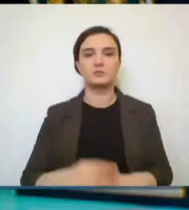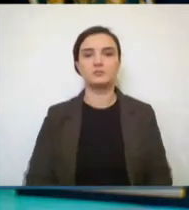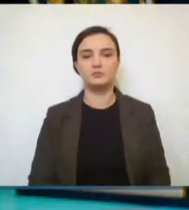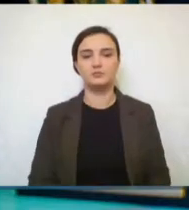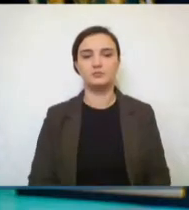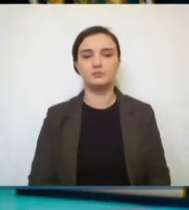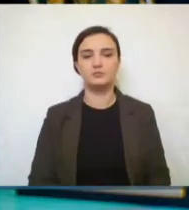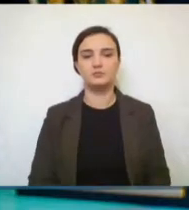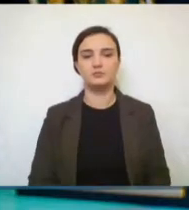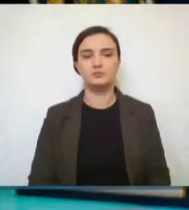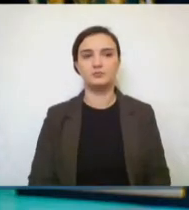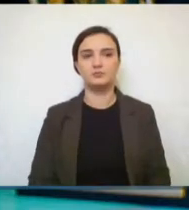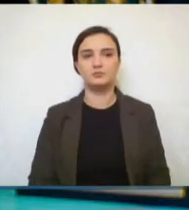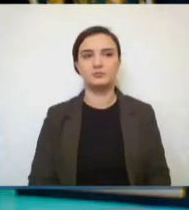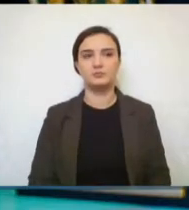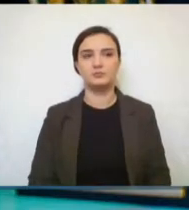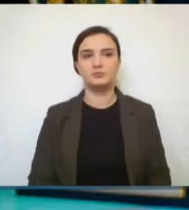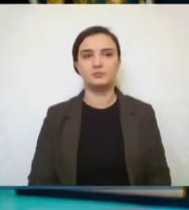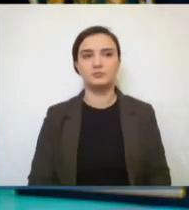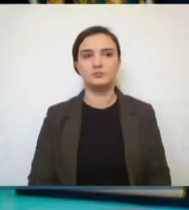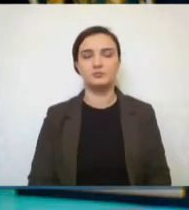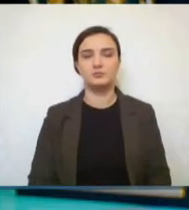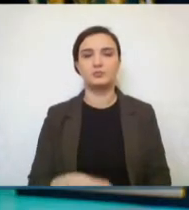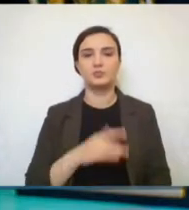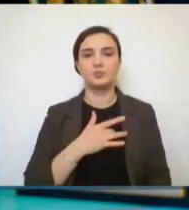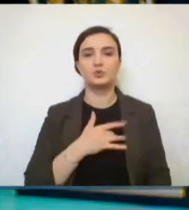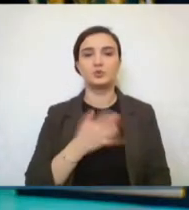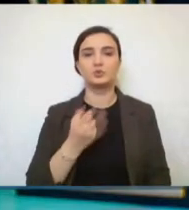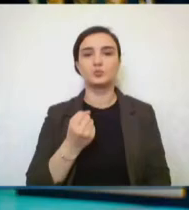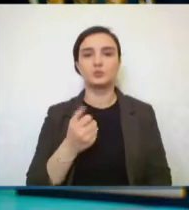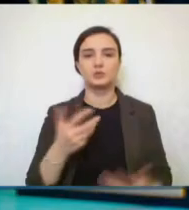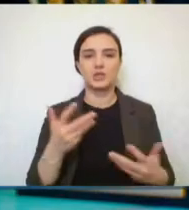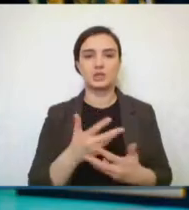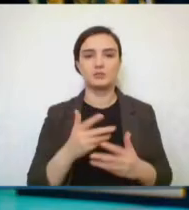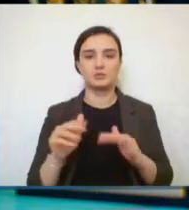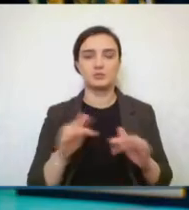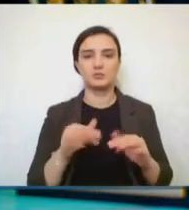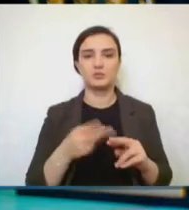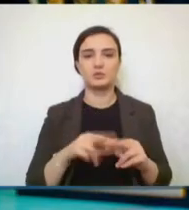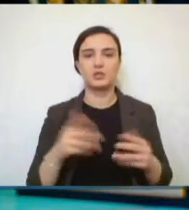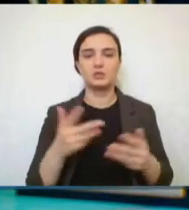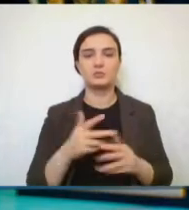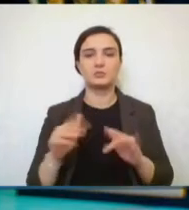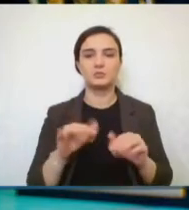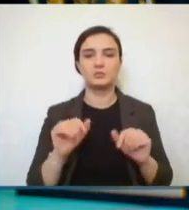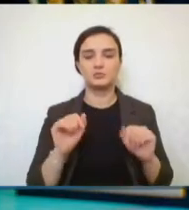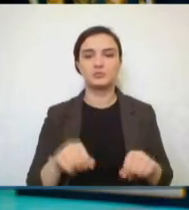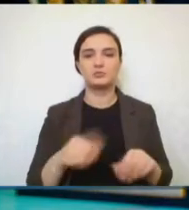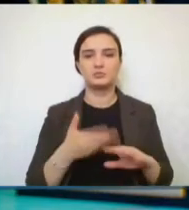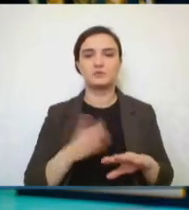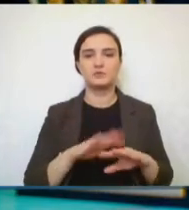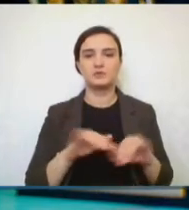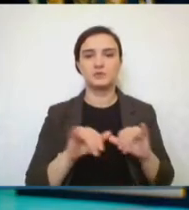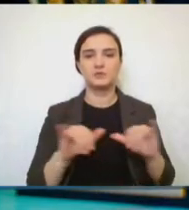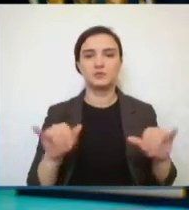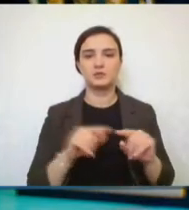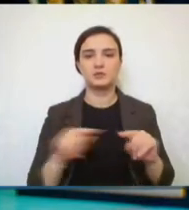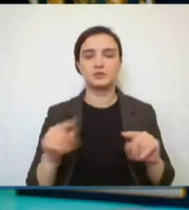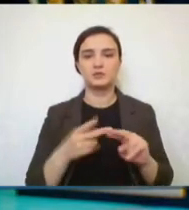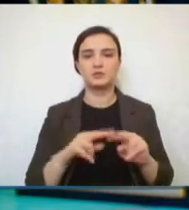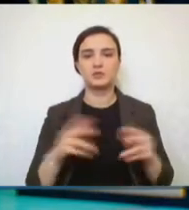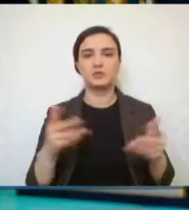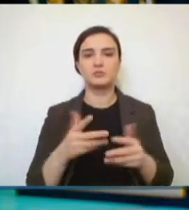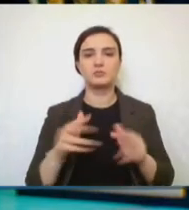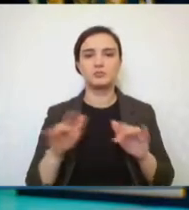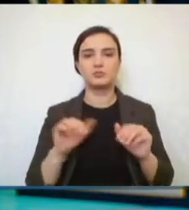გულის კუნთის ანთებით პროცესს. ეს ანთებითი პროცესი შეიძლება მწვავედ განვითარდეს, ეს ანთებითი პროცესი შეიძლება ქრონიკულ